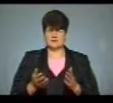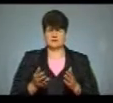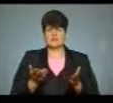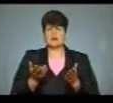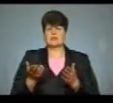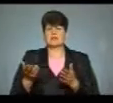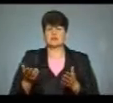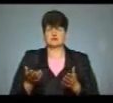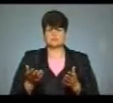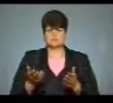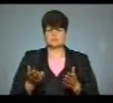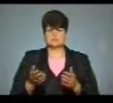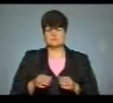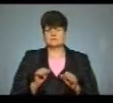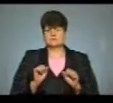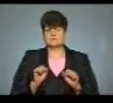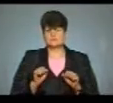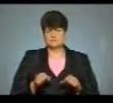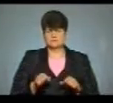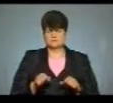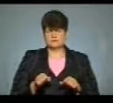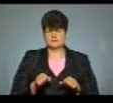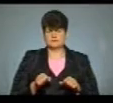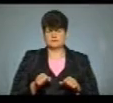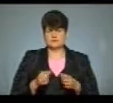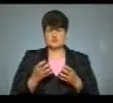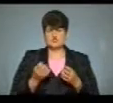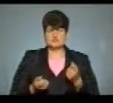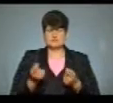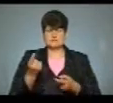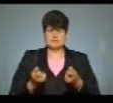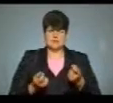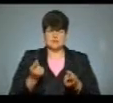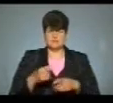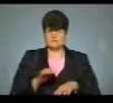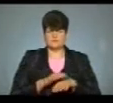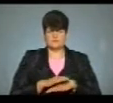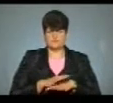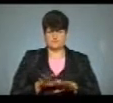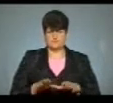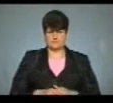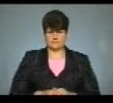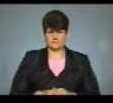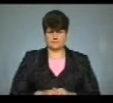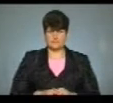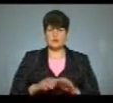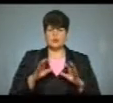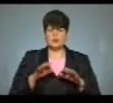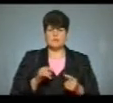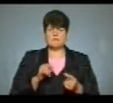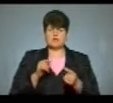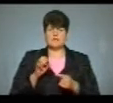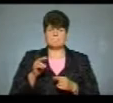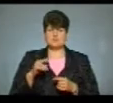якихось там потенційних ще спалахів не зафіксували. Голова